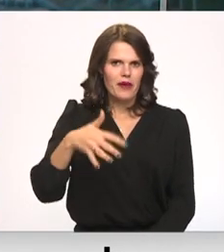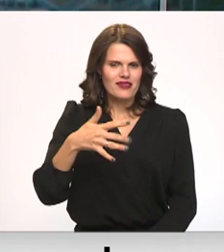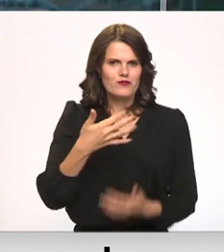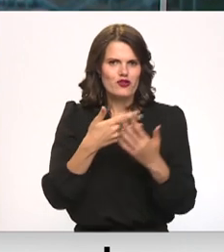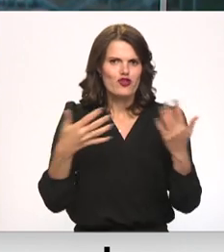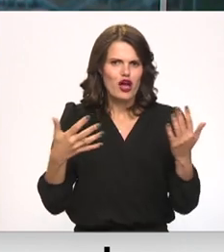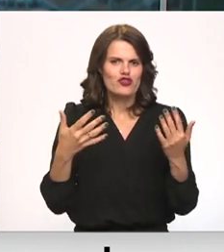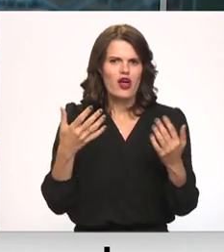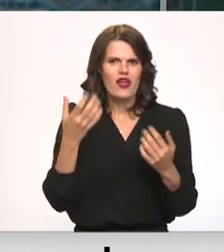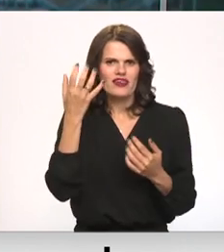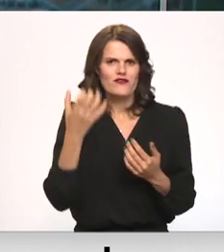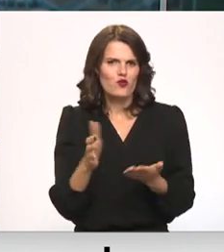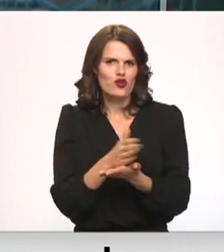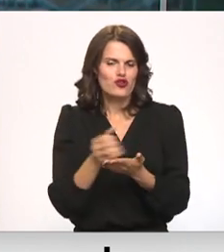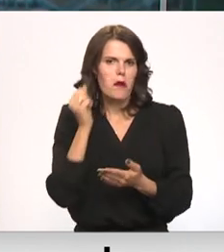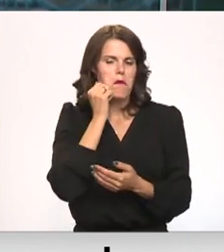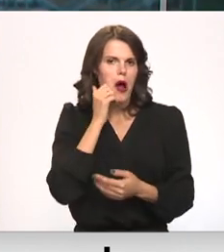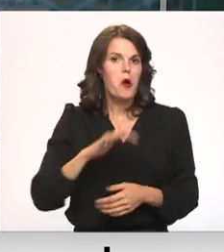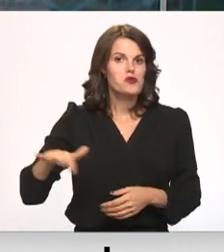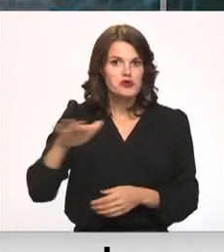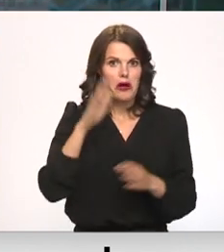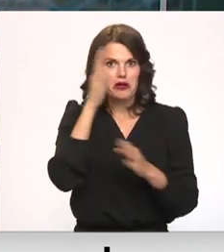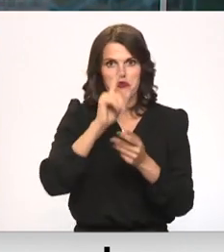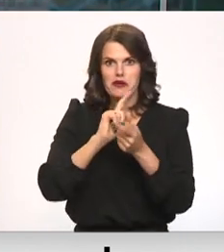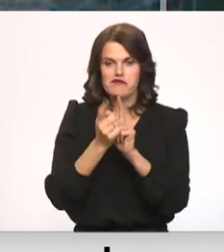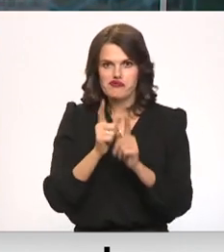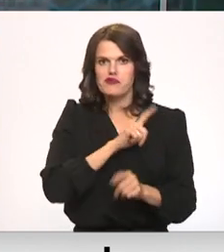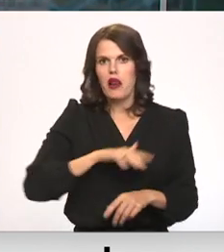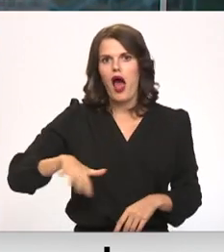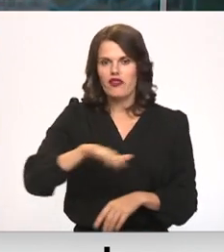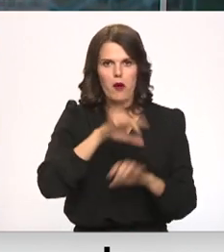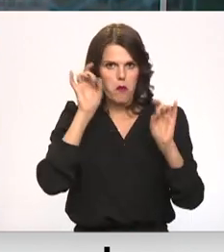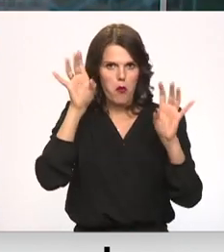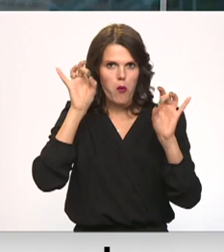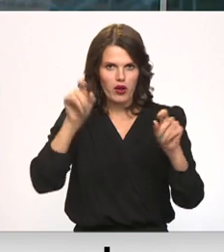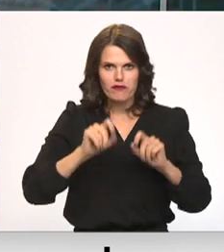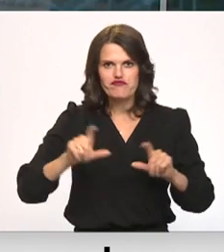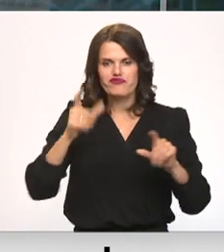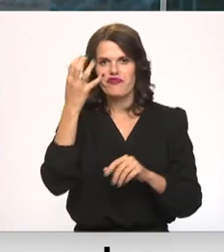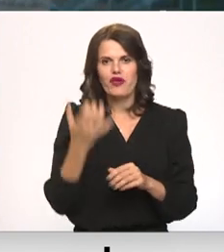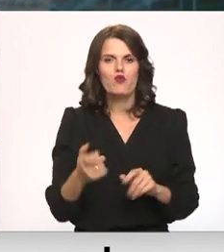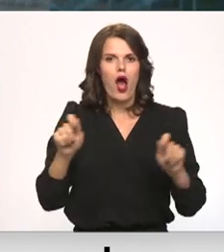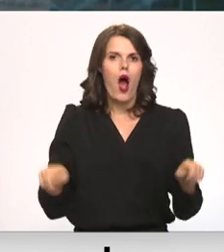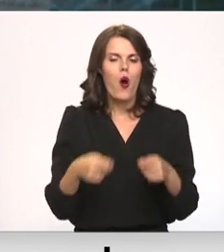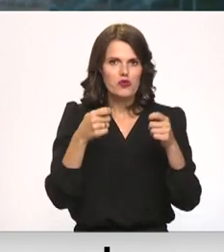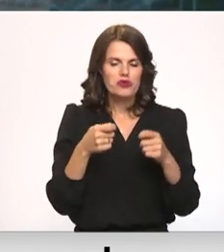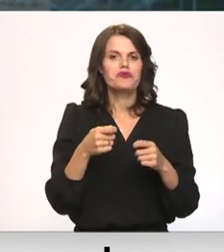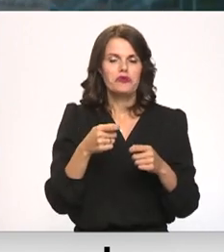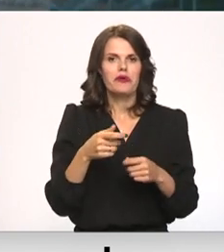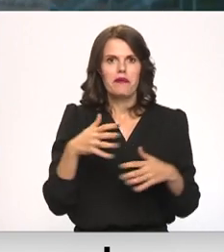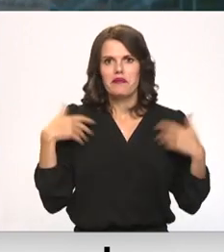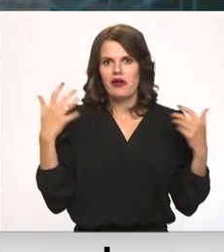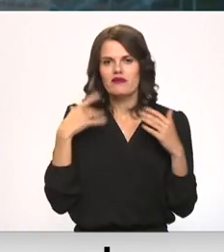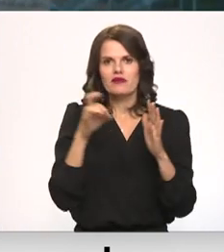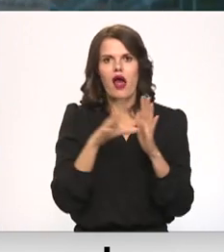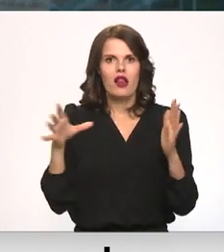pilī. Līdz ar klimata pārmaiņām Latvijā vīnogu audzēšana kļūst aizvien populārāka un zilo ogu audzētāji priecājas, ka energoresursu cenu